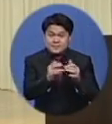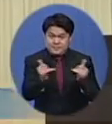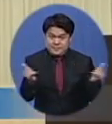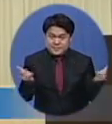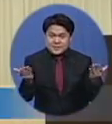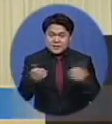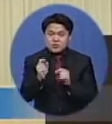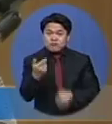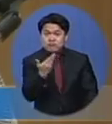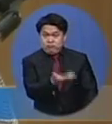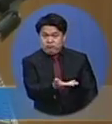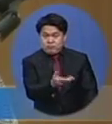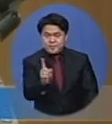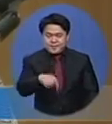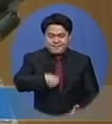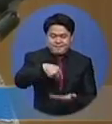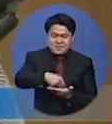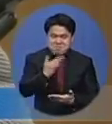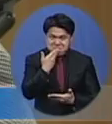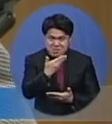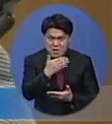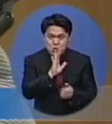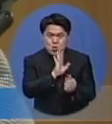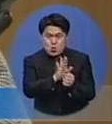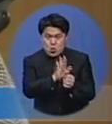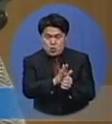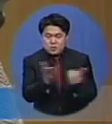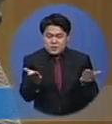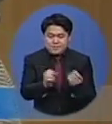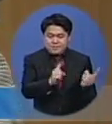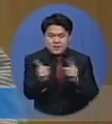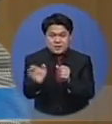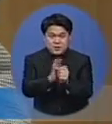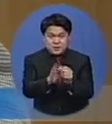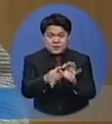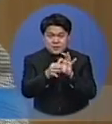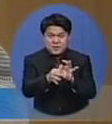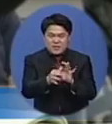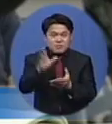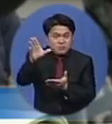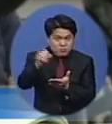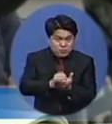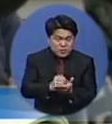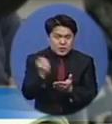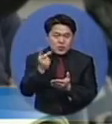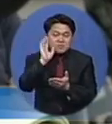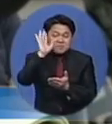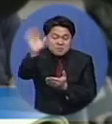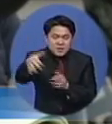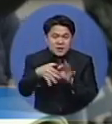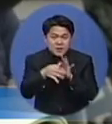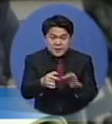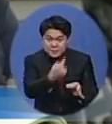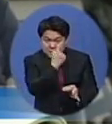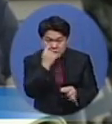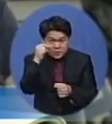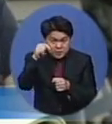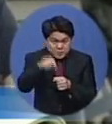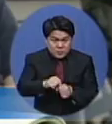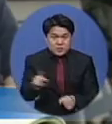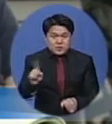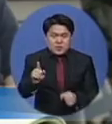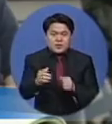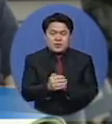장애인에게 일할 기회를 제공해 자립할 수 있도록 돕는 직업재활 서비스의 당면 과제와 방향성을 점검하고자 지난